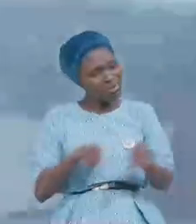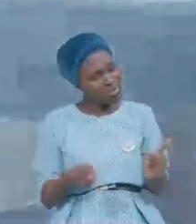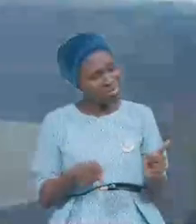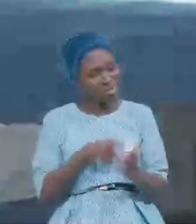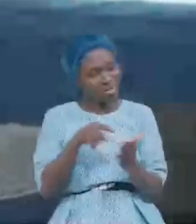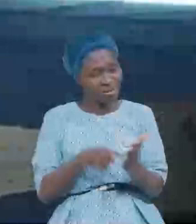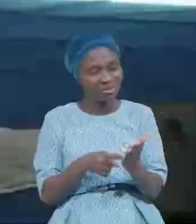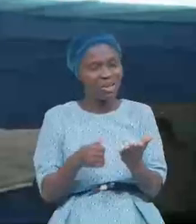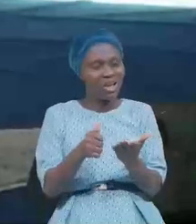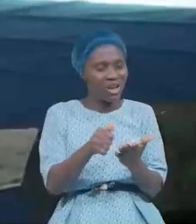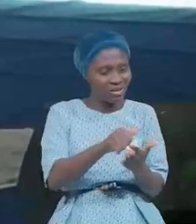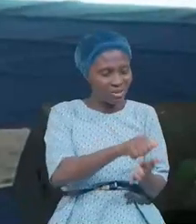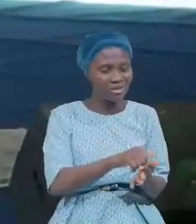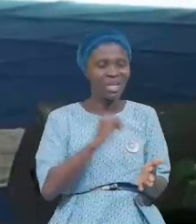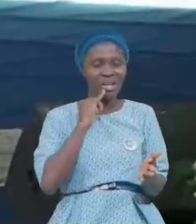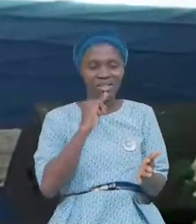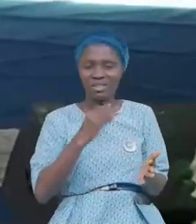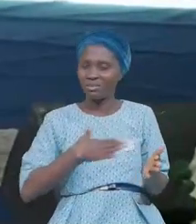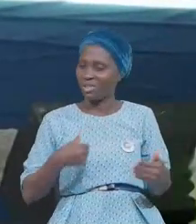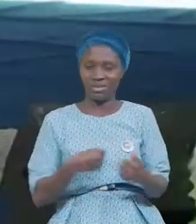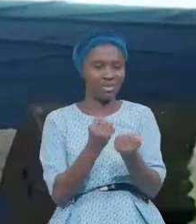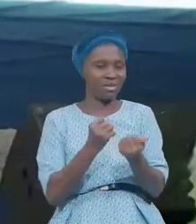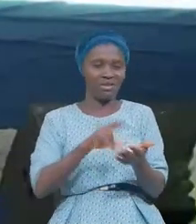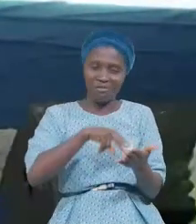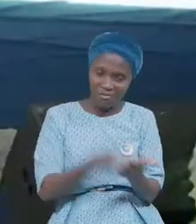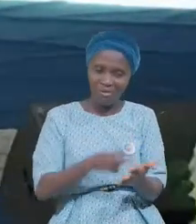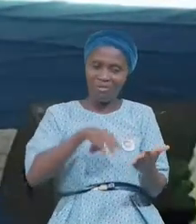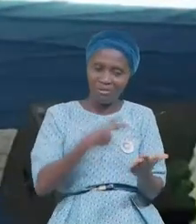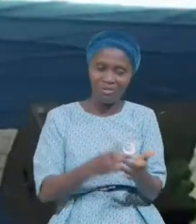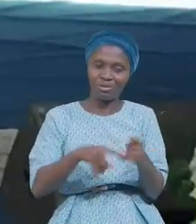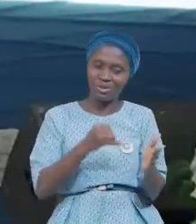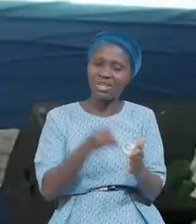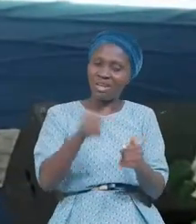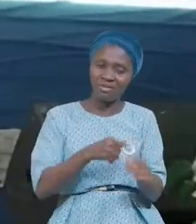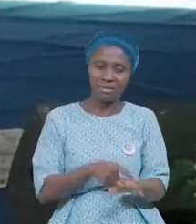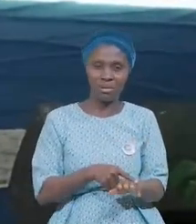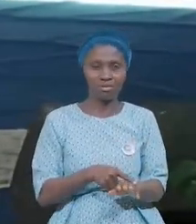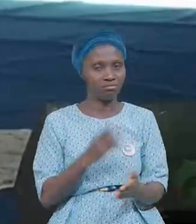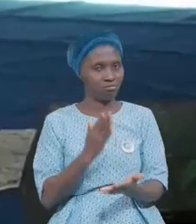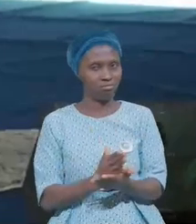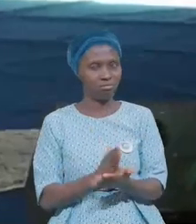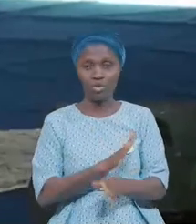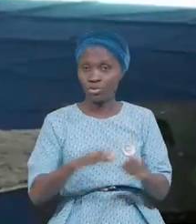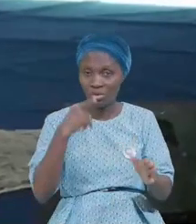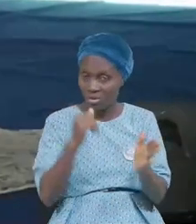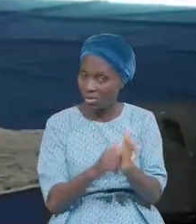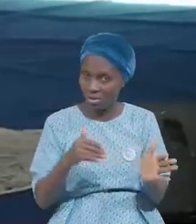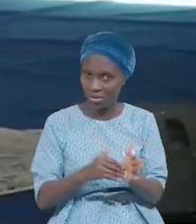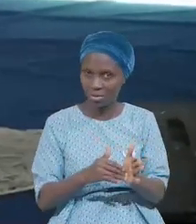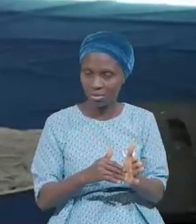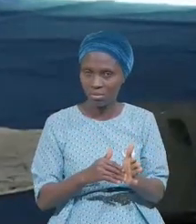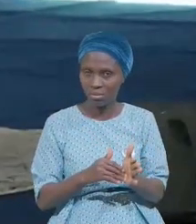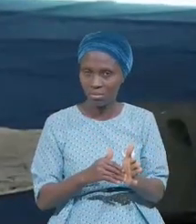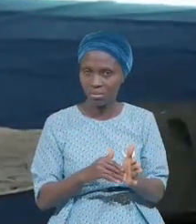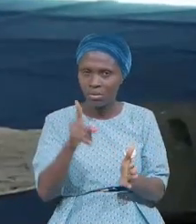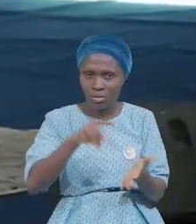fornication, est le péché mignon. Ne dis plus ça. Est-ce que tu me dis que le sang de Jésus, que